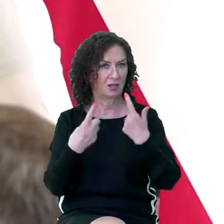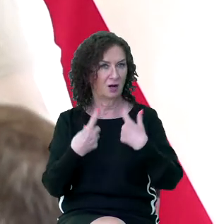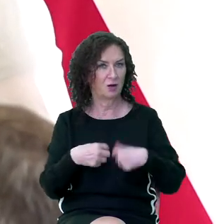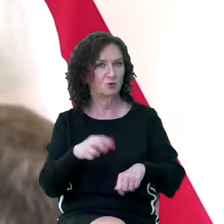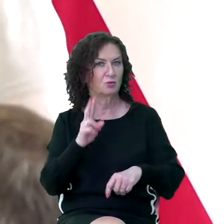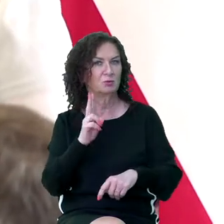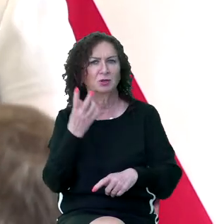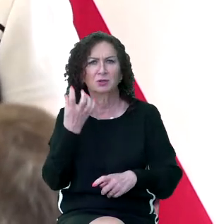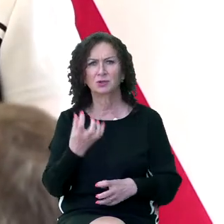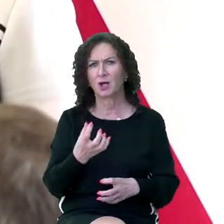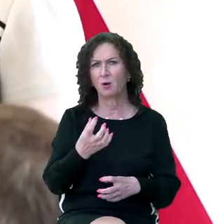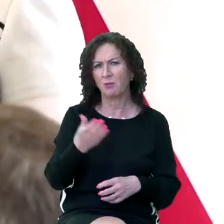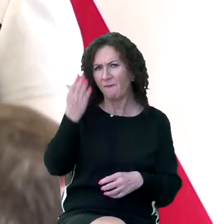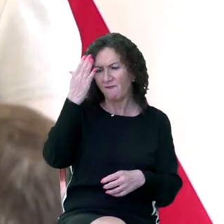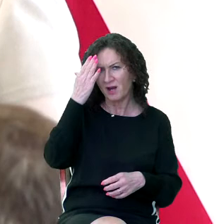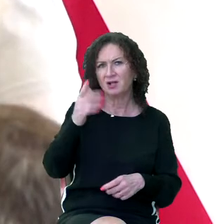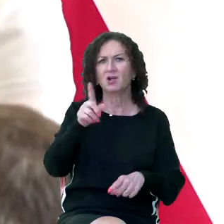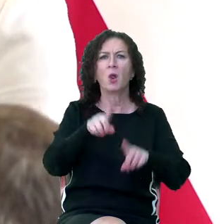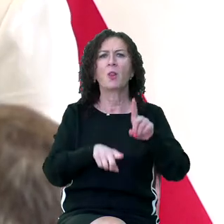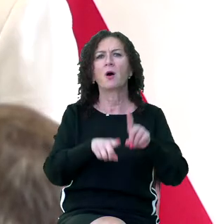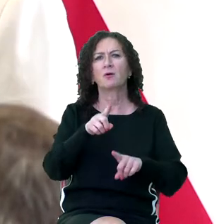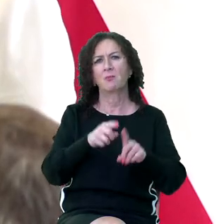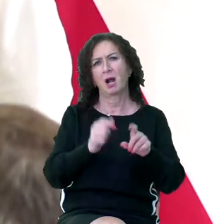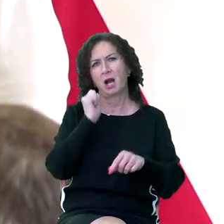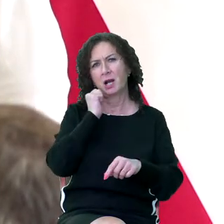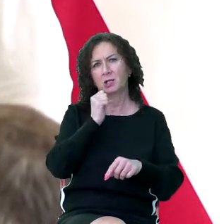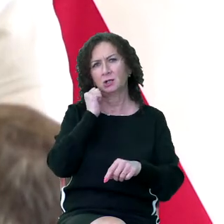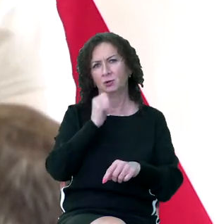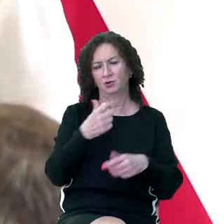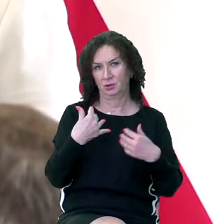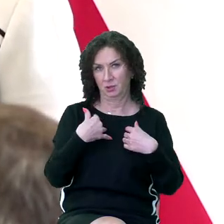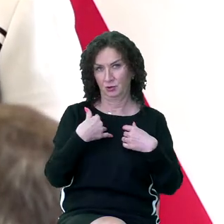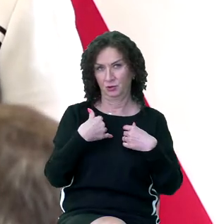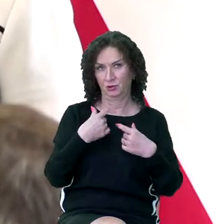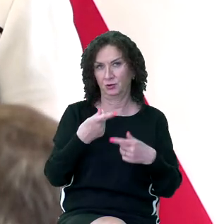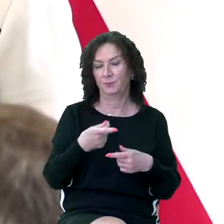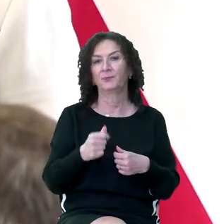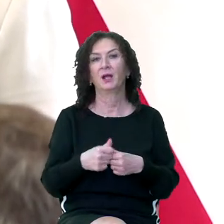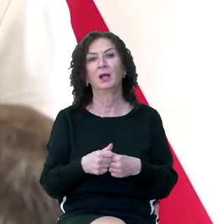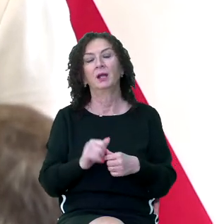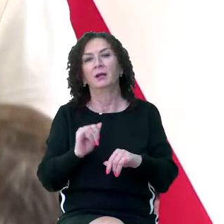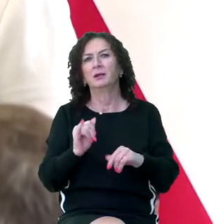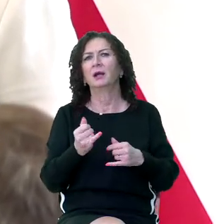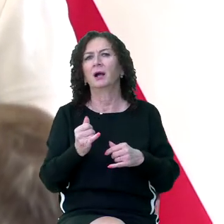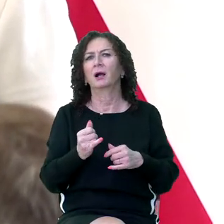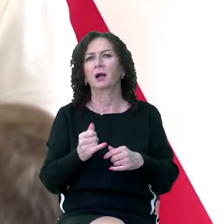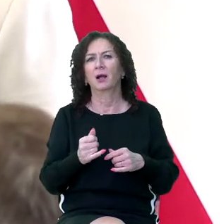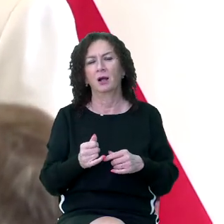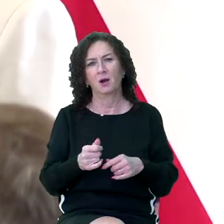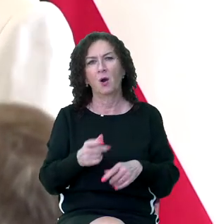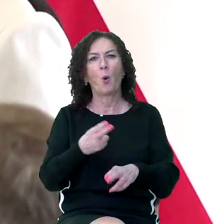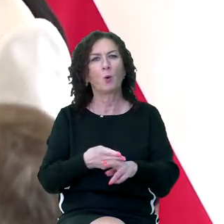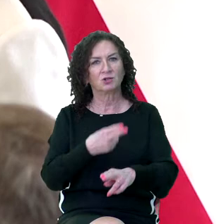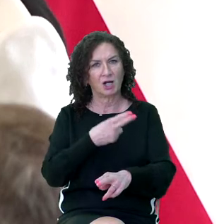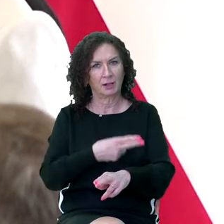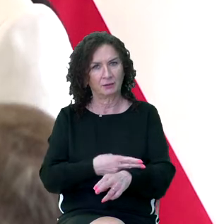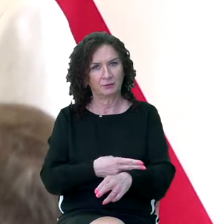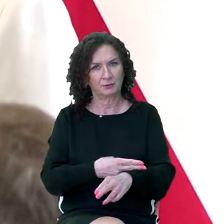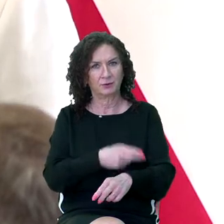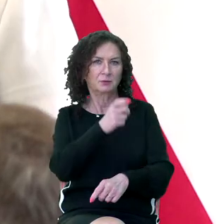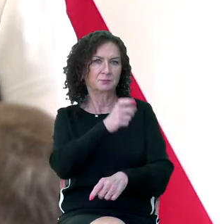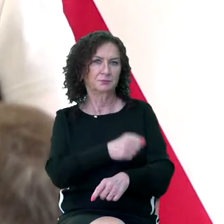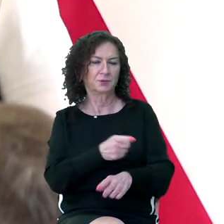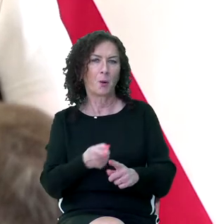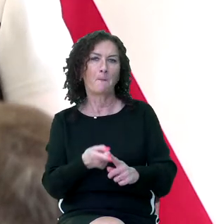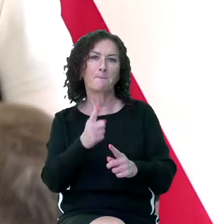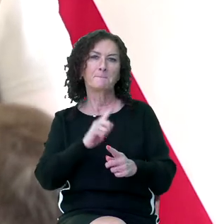życie codzienne, tak? Czym różniła się ta codzienność urzędnika przedwojennego, czym on się zajmował, gdzie jeździł